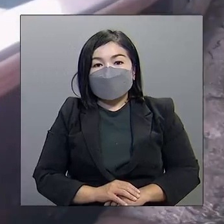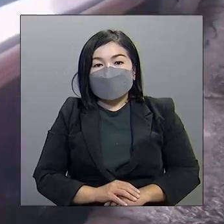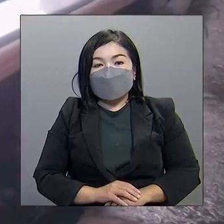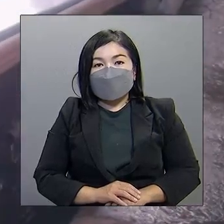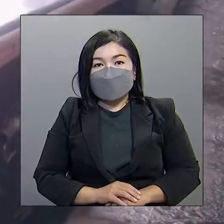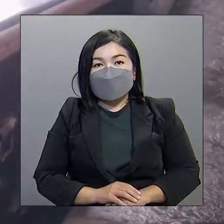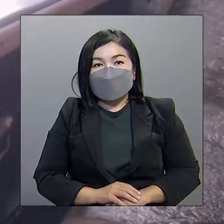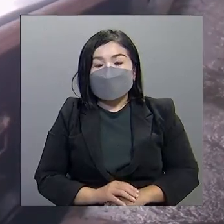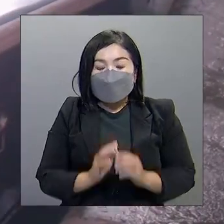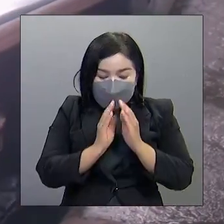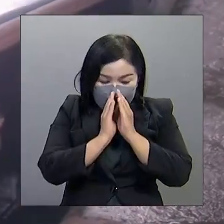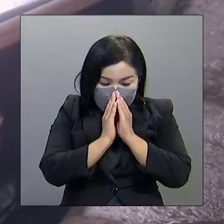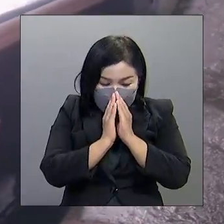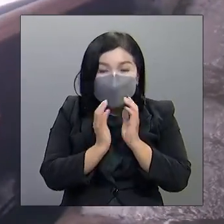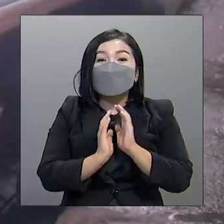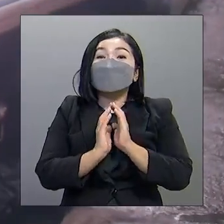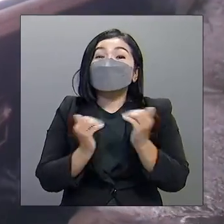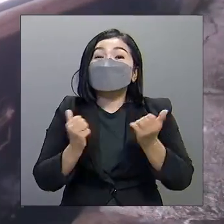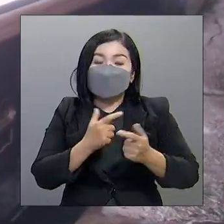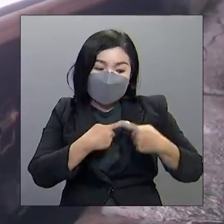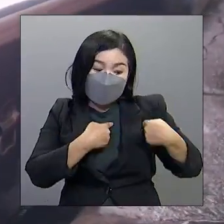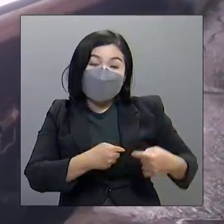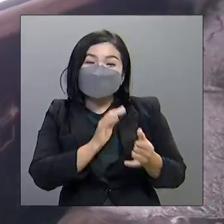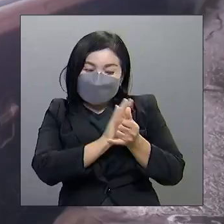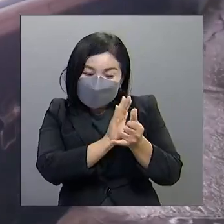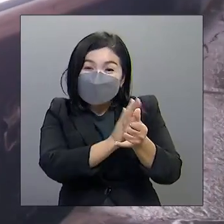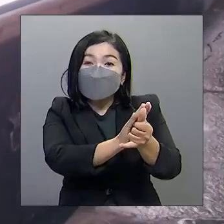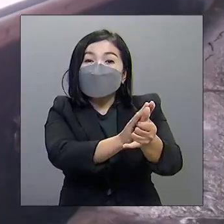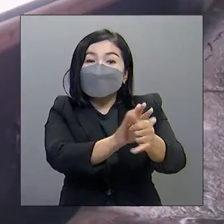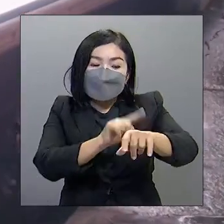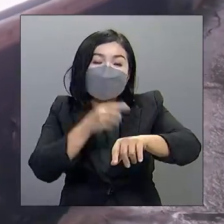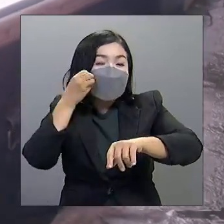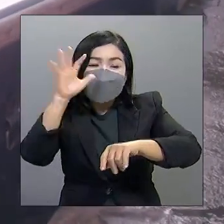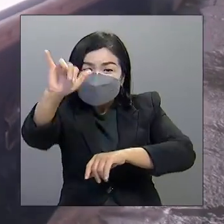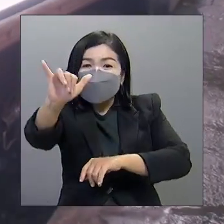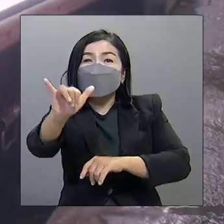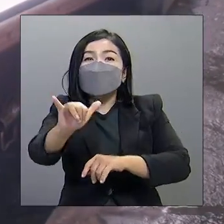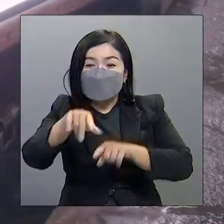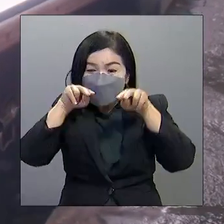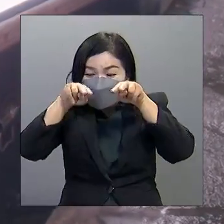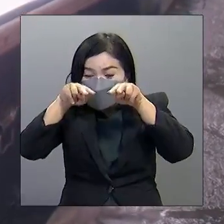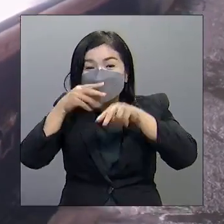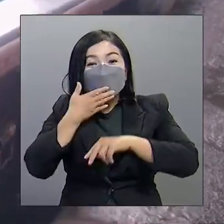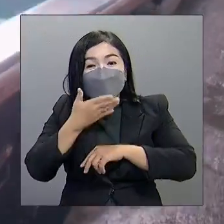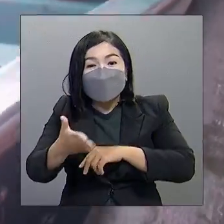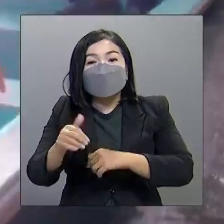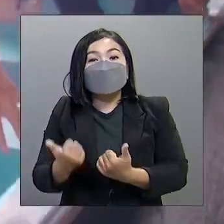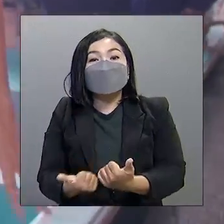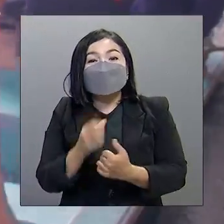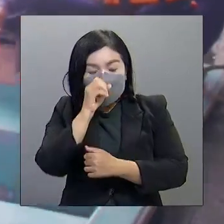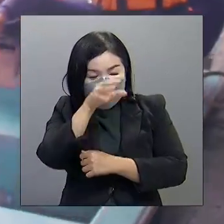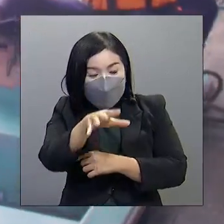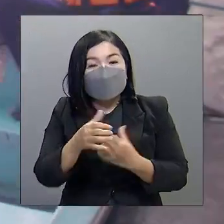ขอบคุณพี่สนายุทธมากนะพี่นะเป็นกำลังใจให้นะกลับบ้านเมื่อไหร่ยังไม่รู้เลยนะคุณผู้ชมครับอย่างที่บอกนะฮะ